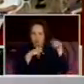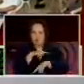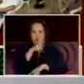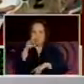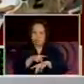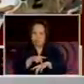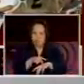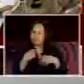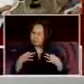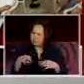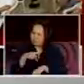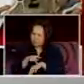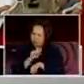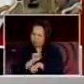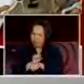Nagsilbing na nga ako.